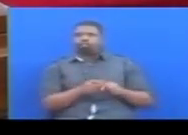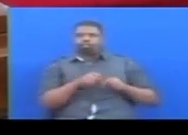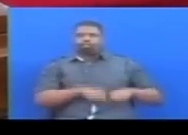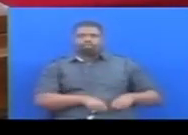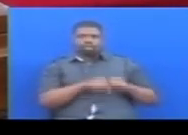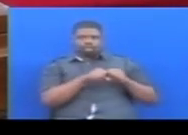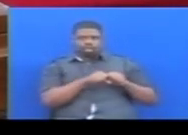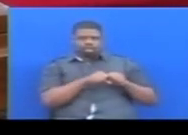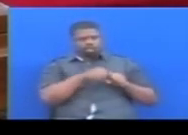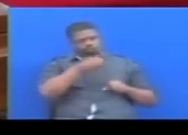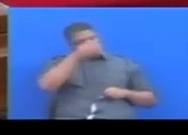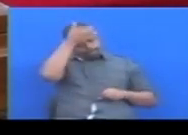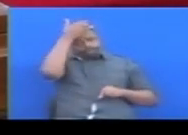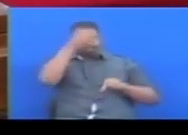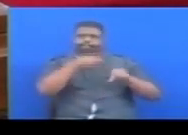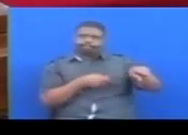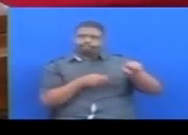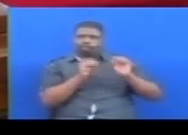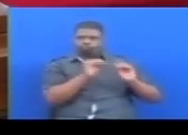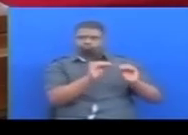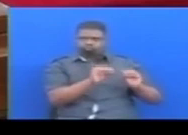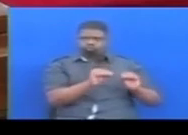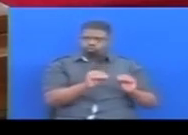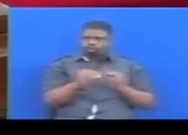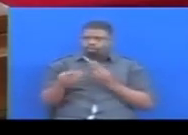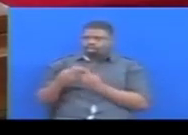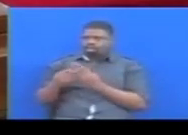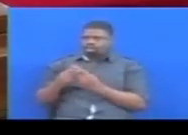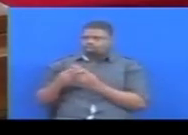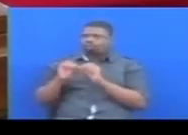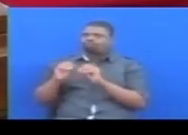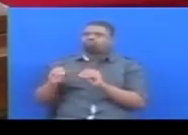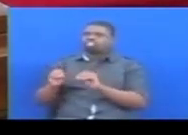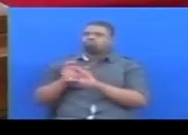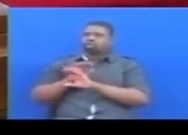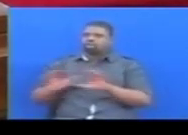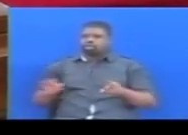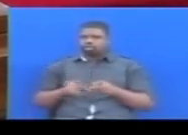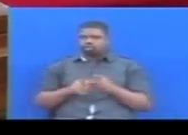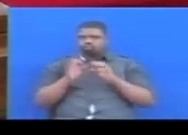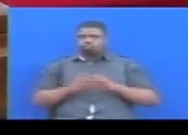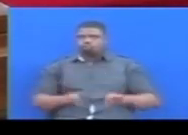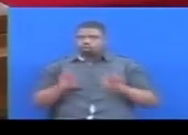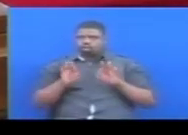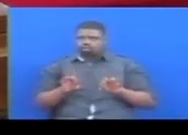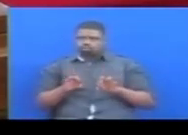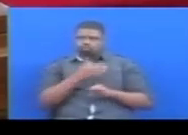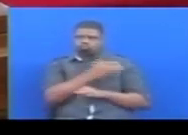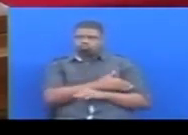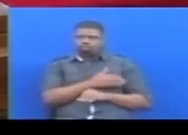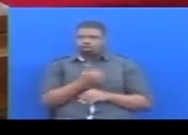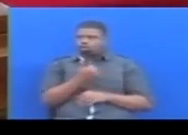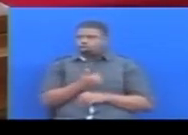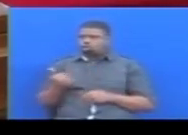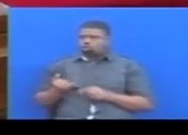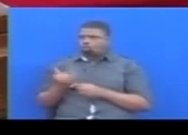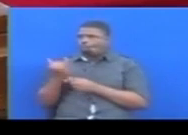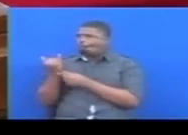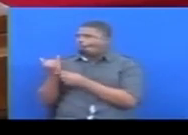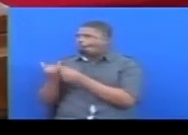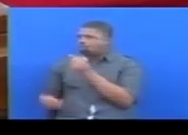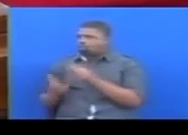ya wauguzi na madaktari na wanafundishwa wakiwa vyuoni. Ili kuboresha ufanisi katika kuwahudumia watoto njiti na upatikanaji